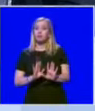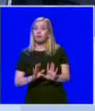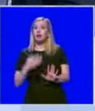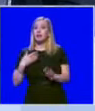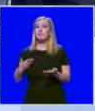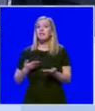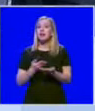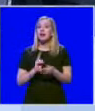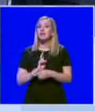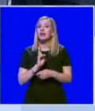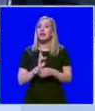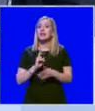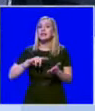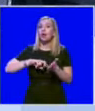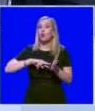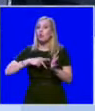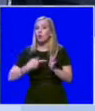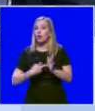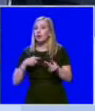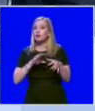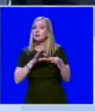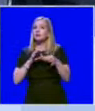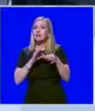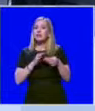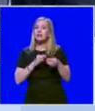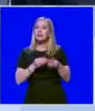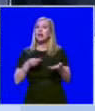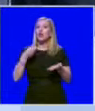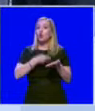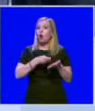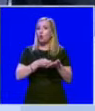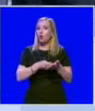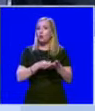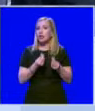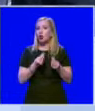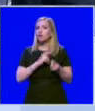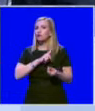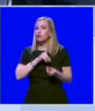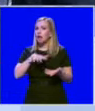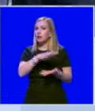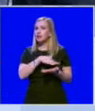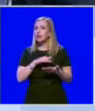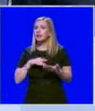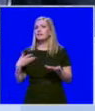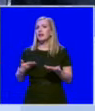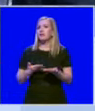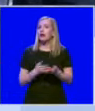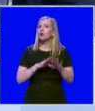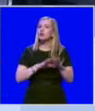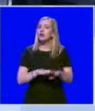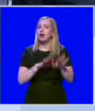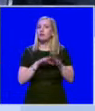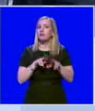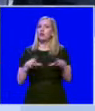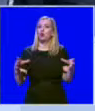сме вкарали 12 законопроекта, които са свързани с доходите на хората в социалната сфера, които сме ги вкарали от лежат в